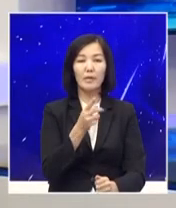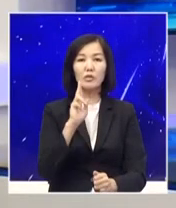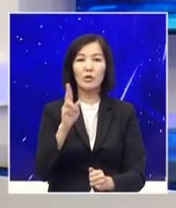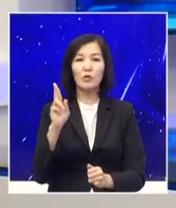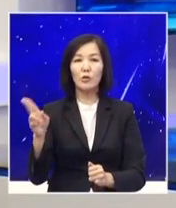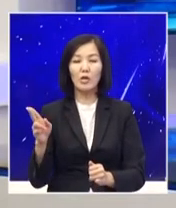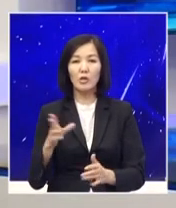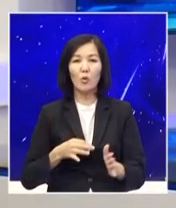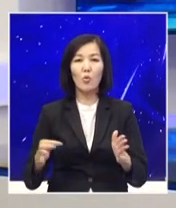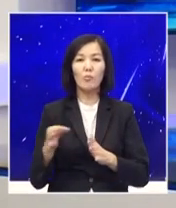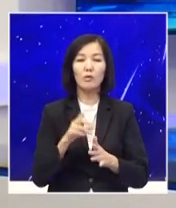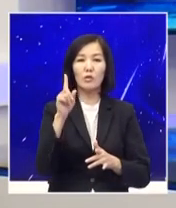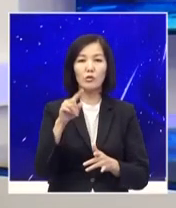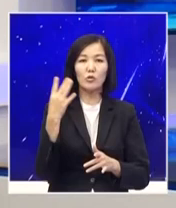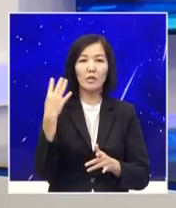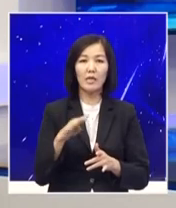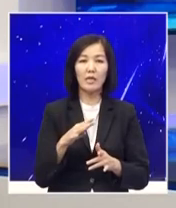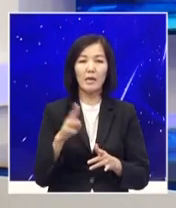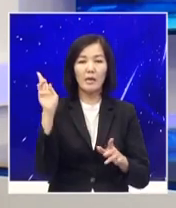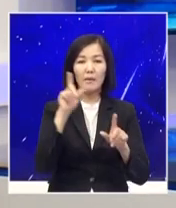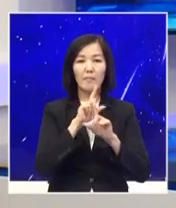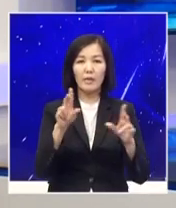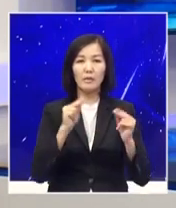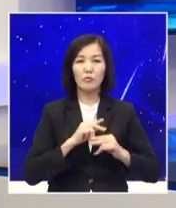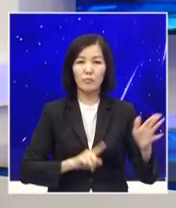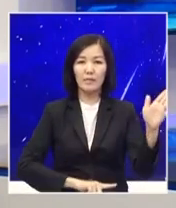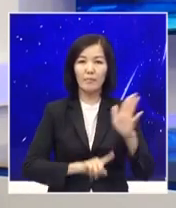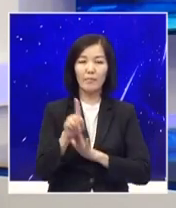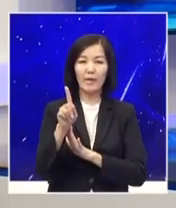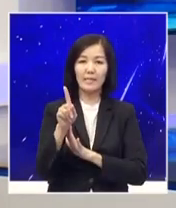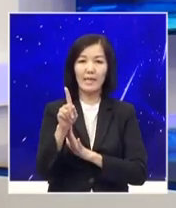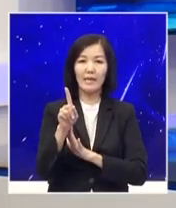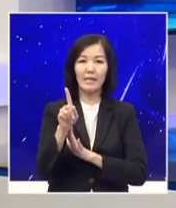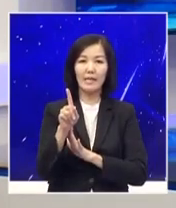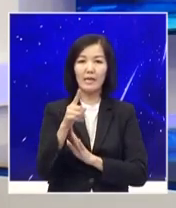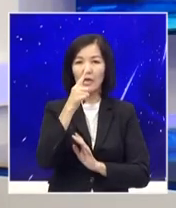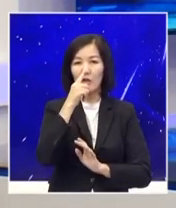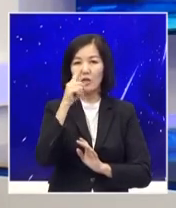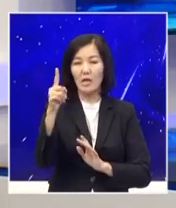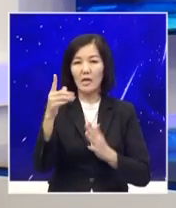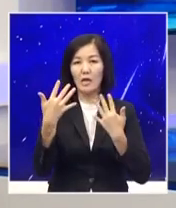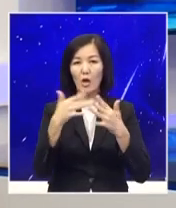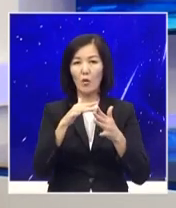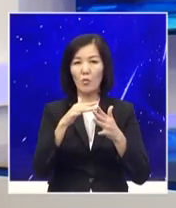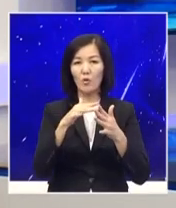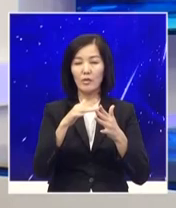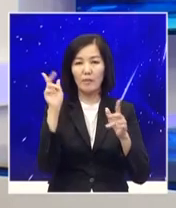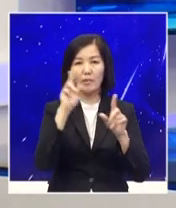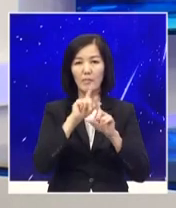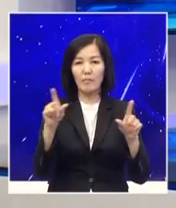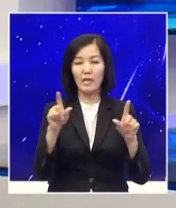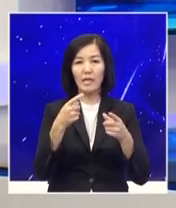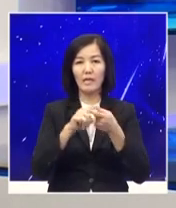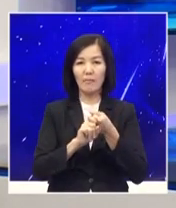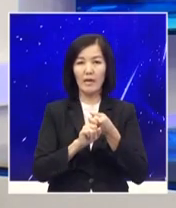Бірінші қыркүйекте облыстағы 140-ға тарта мектеп жұмысын бастайды. Шартты режим тек Шалғай елді мекендегі білім мекемелеріне ғана